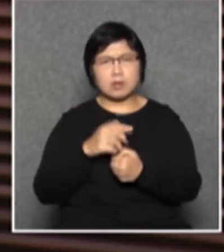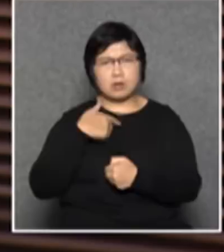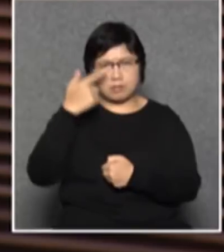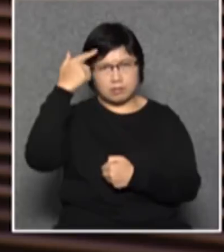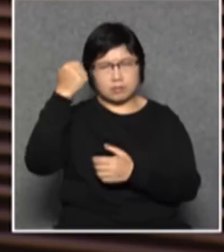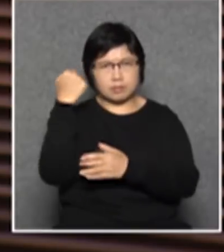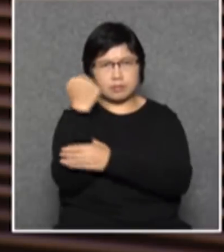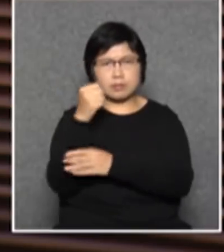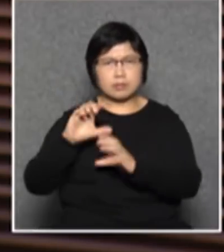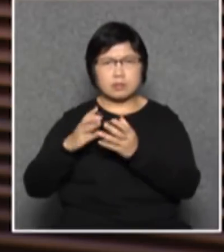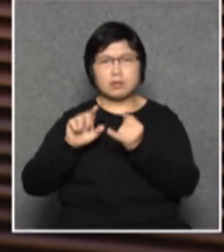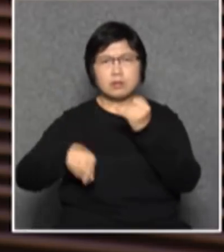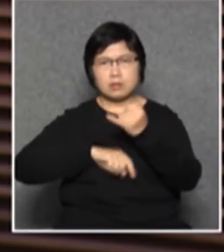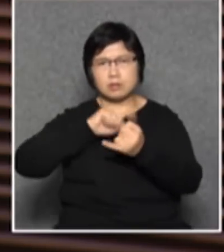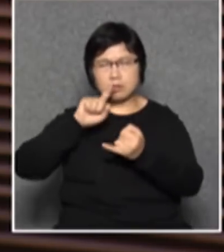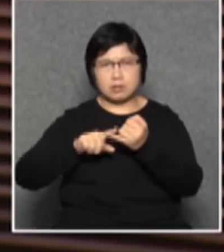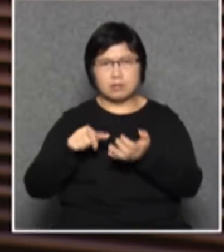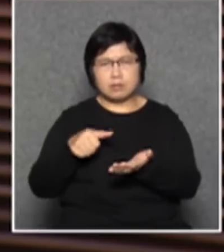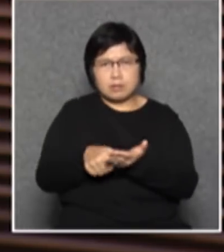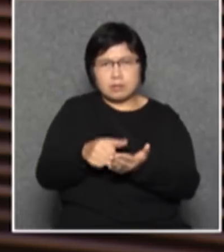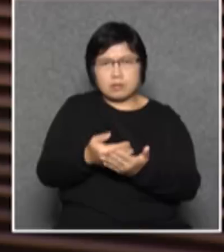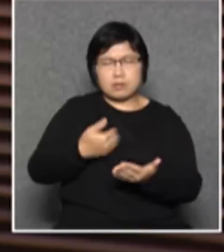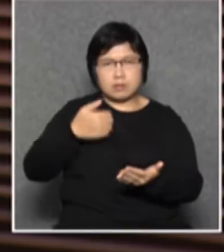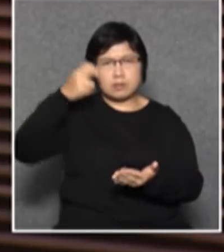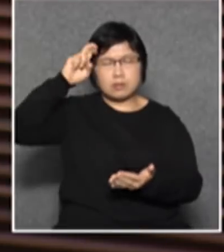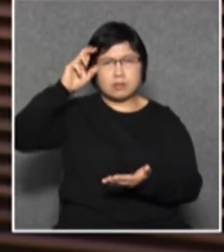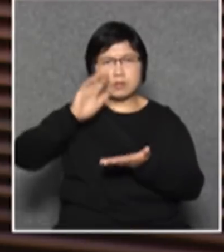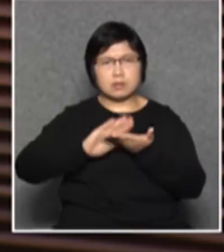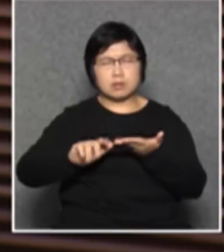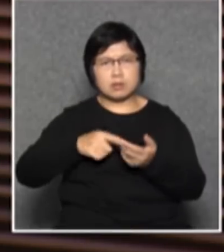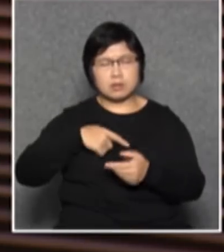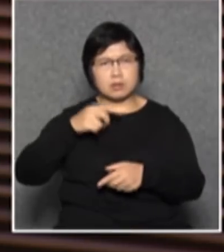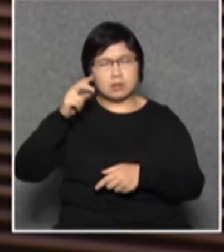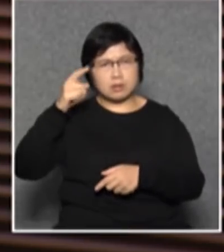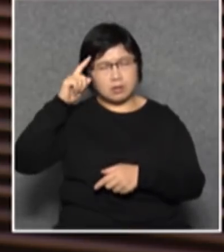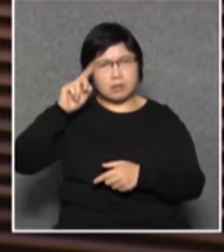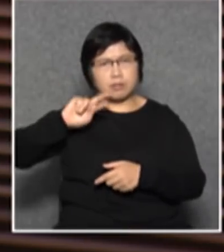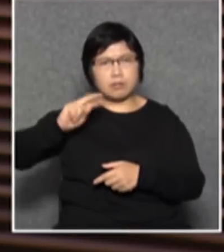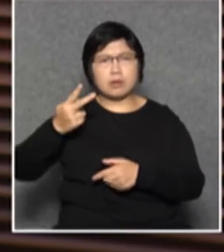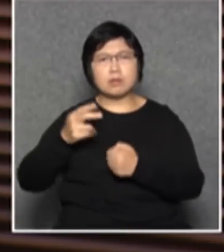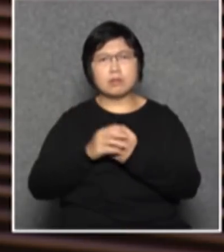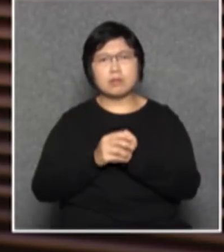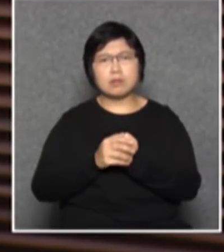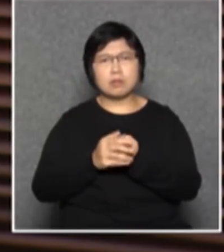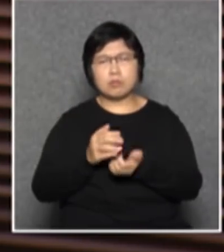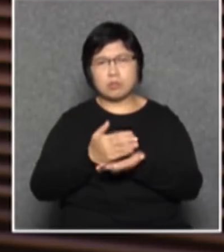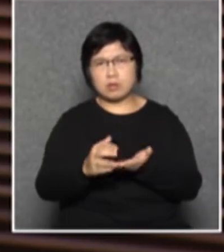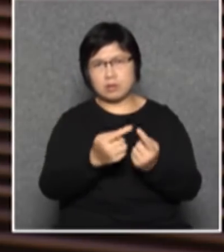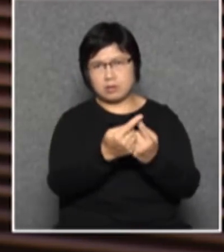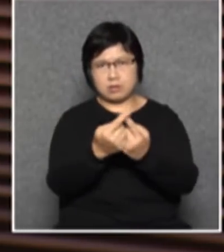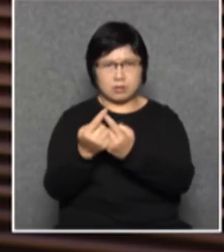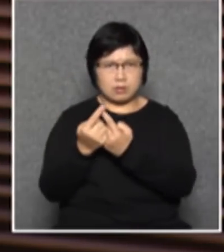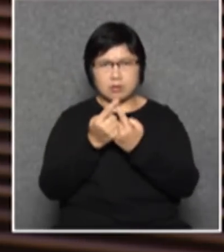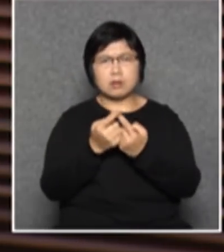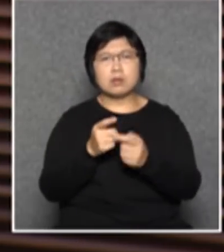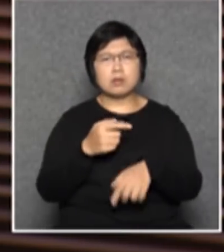對派在最後按掣前想清楚，回心轉意，還回廣大市民本